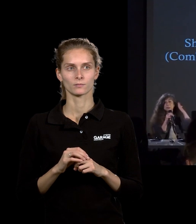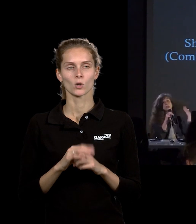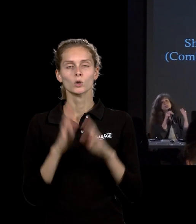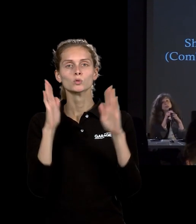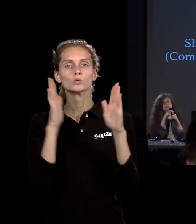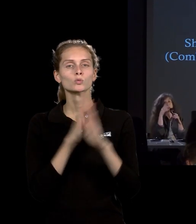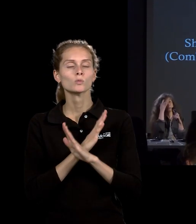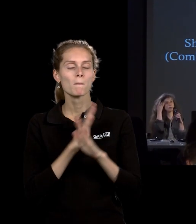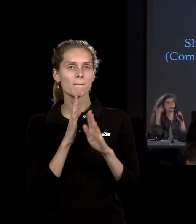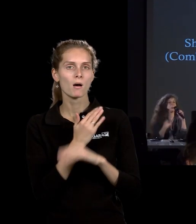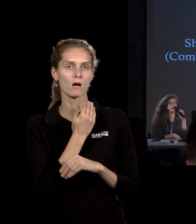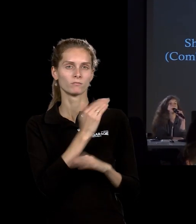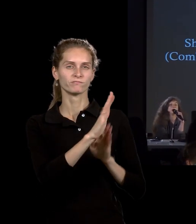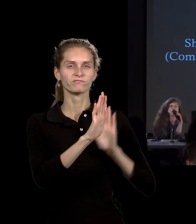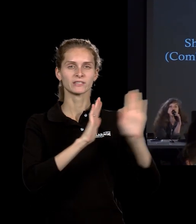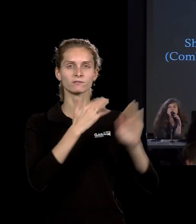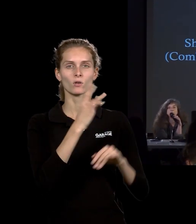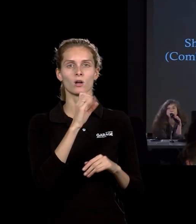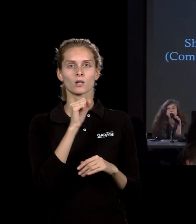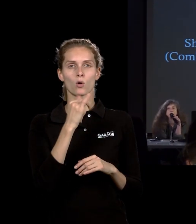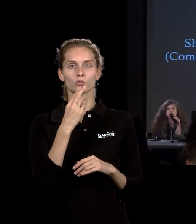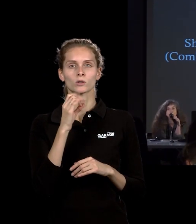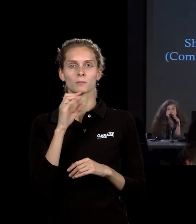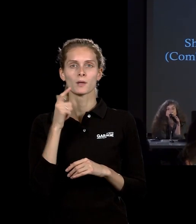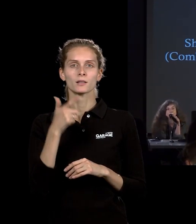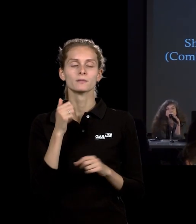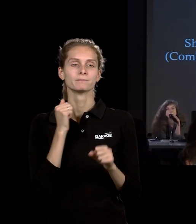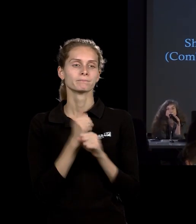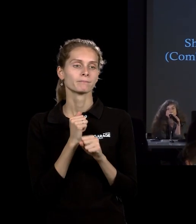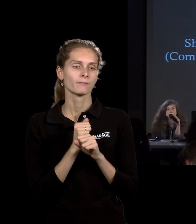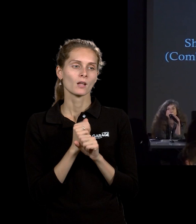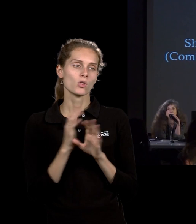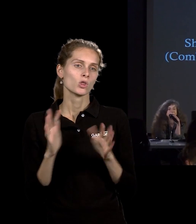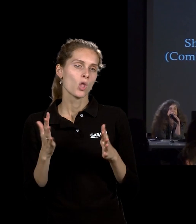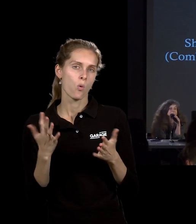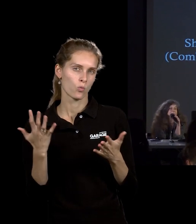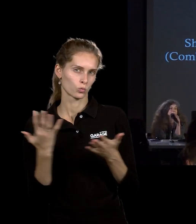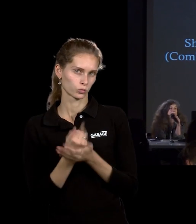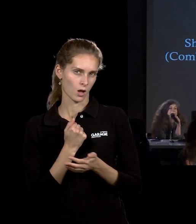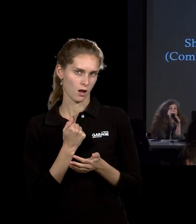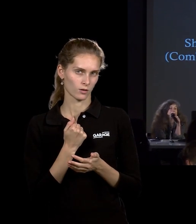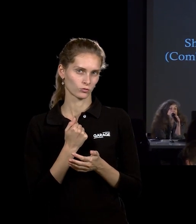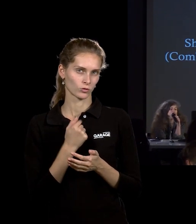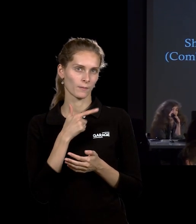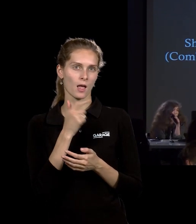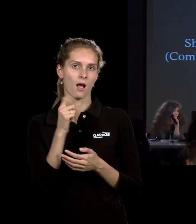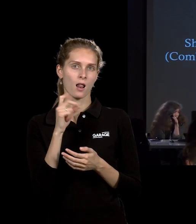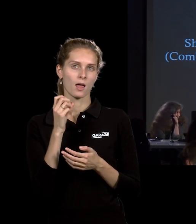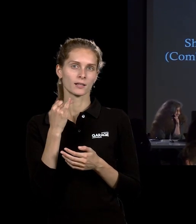Судьба выставочная Раушенберга в этот момент складывается не очень удачно, ему отказывают галереи в выставках, и